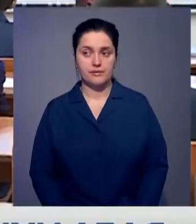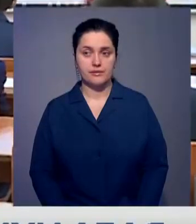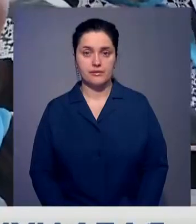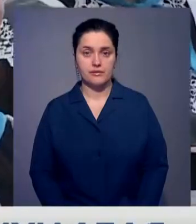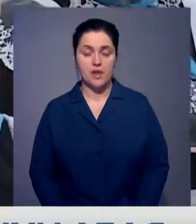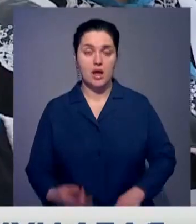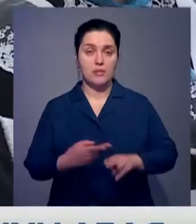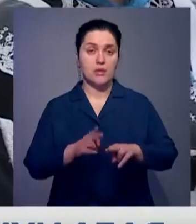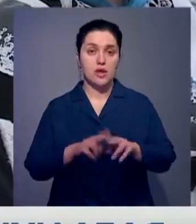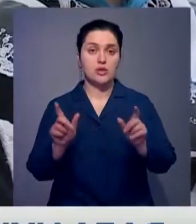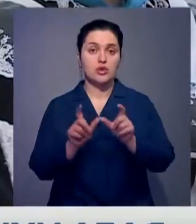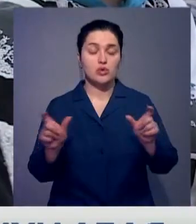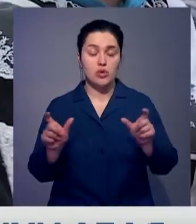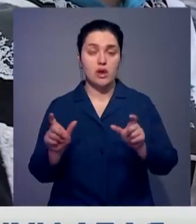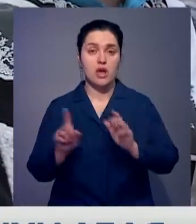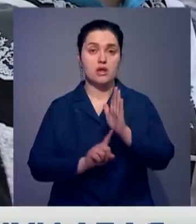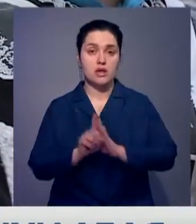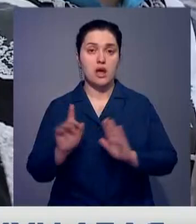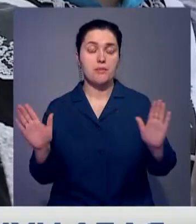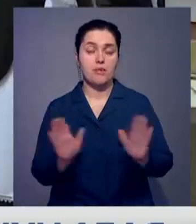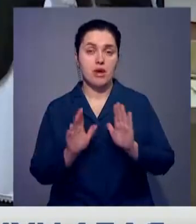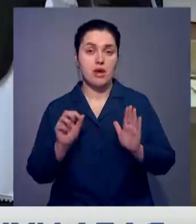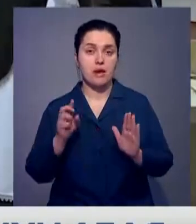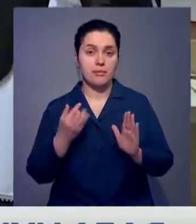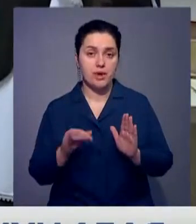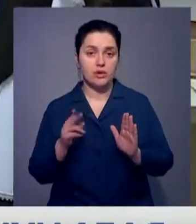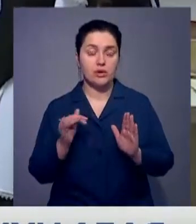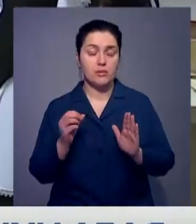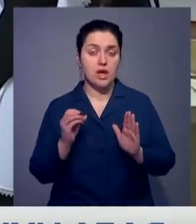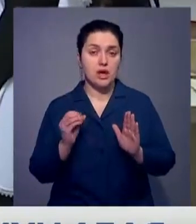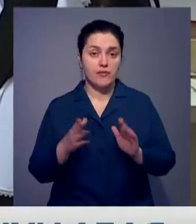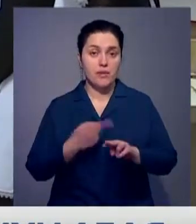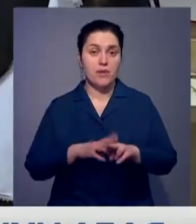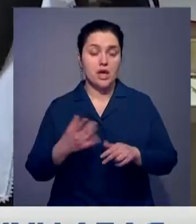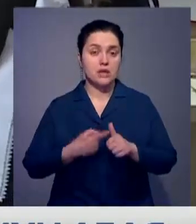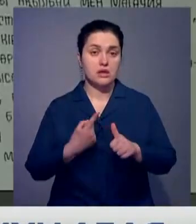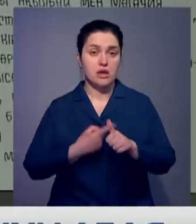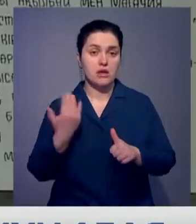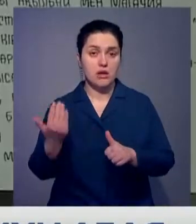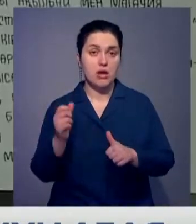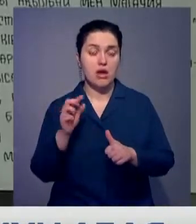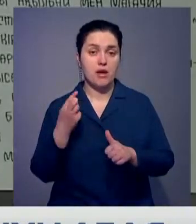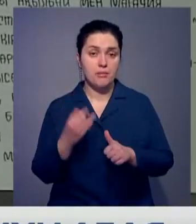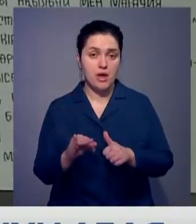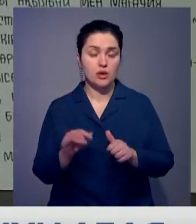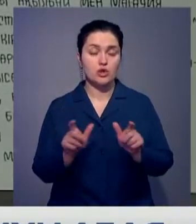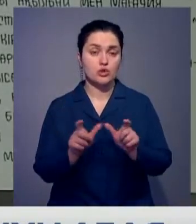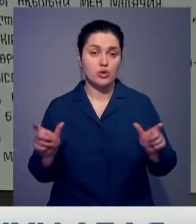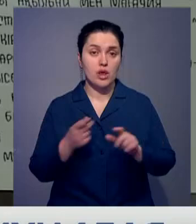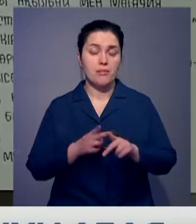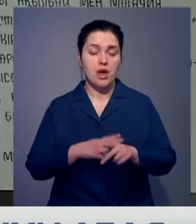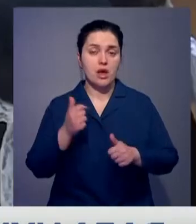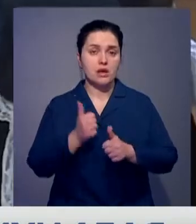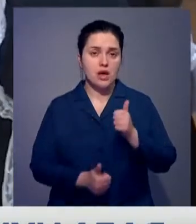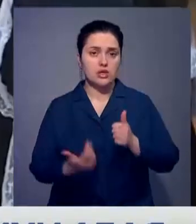в этой школе гимназии урок начинается с песни абая кунанбаева учебное заведение носит имя великого казахского поэта здесь каждый уголок